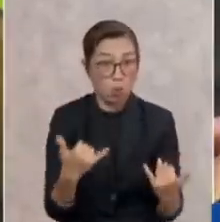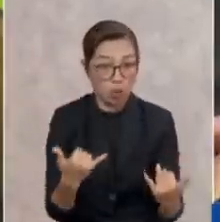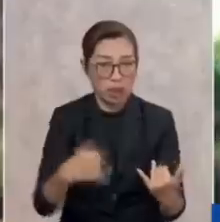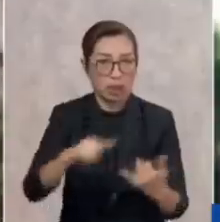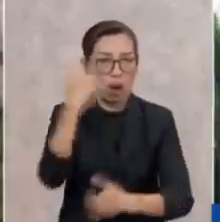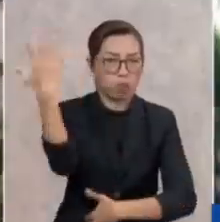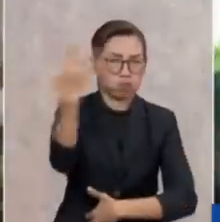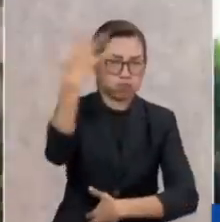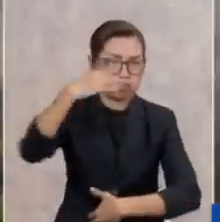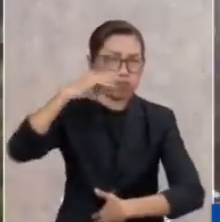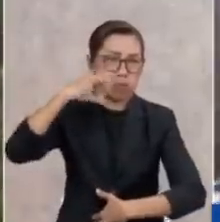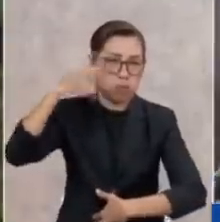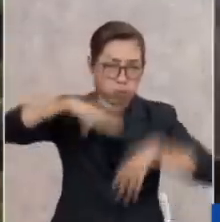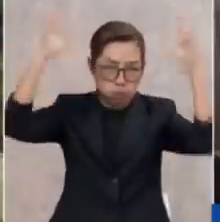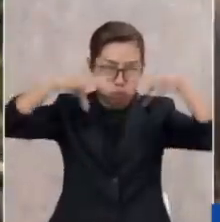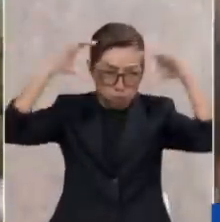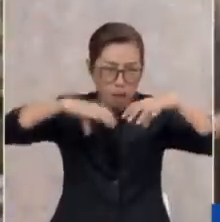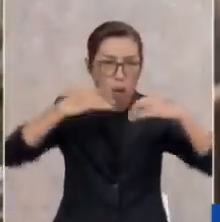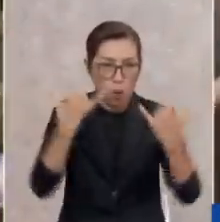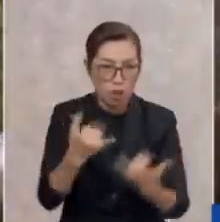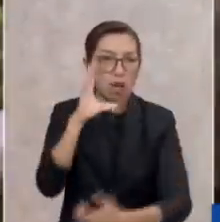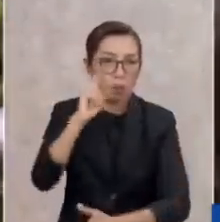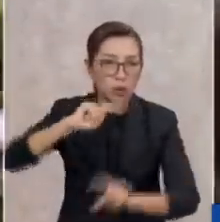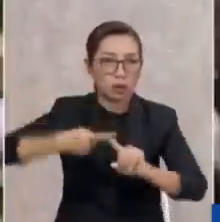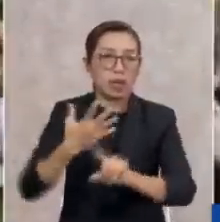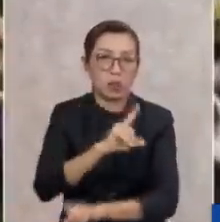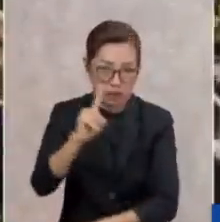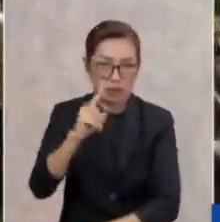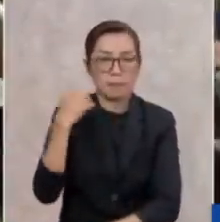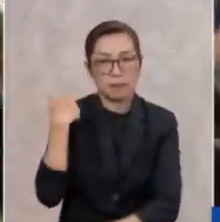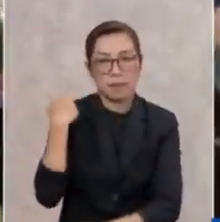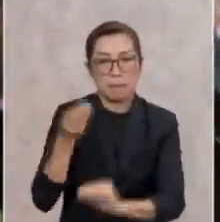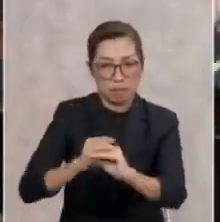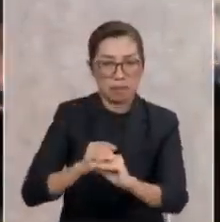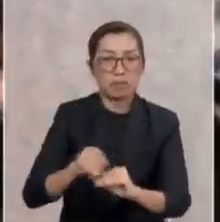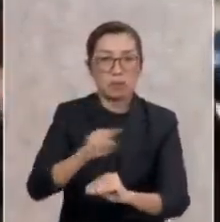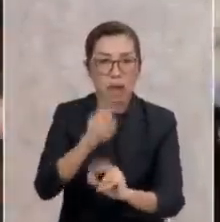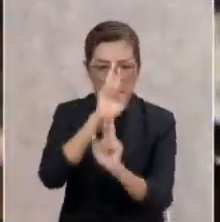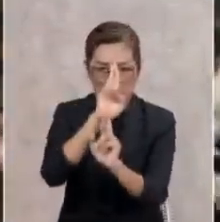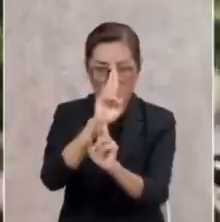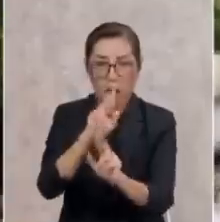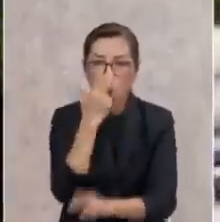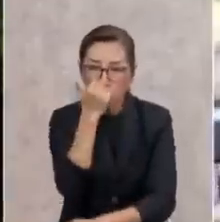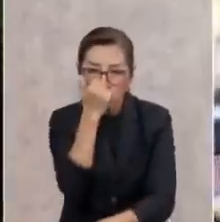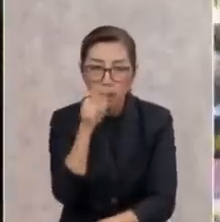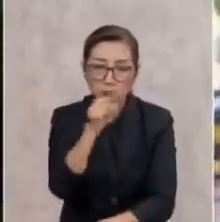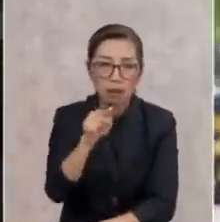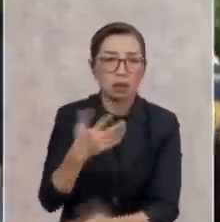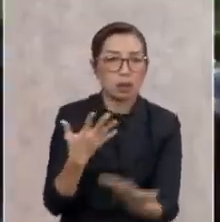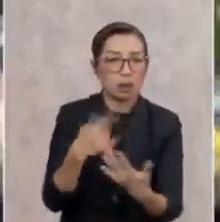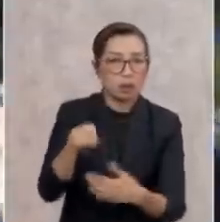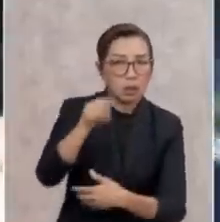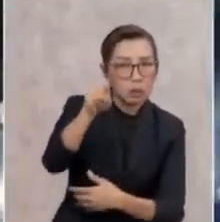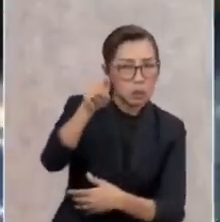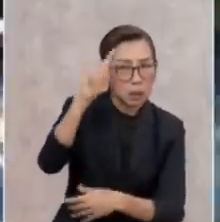พายุฤดูร้อนอีก1วันนะครับแล้วก็วันพรุ่งนี้ด้วย1พฤษภาคมนะครับก็ระมัดระวังจับตากันนะครับจุดไหนที่เป็นจุด